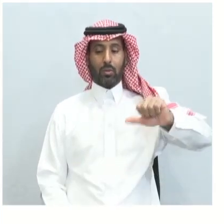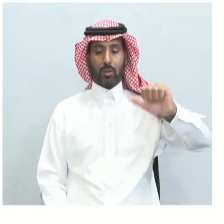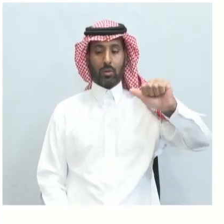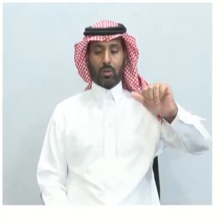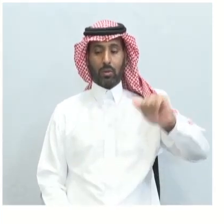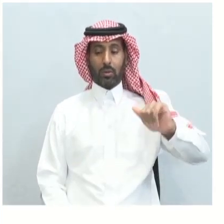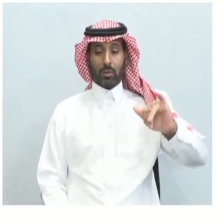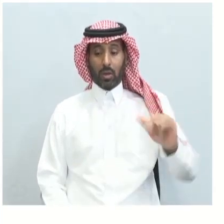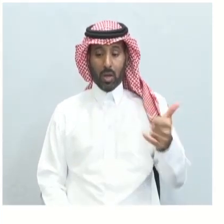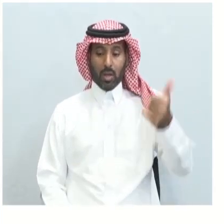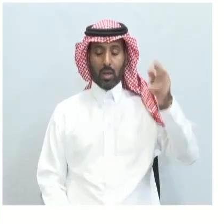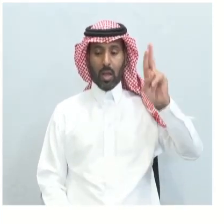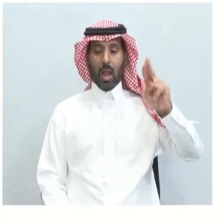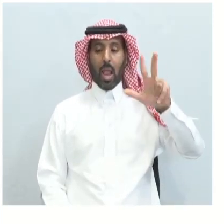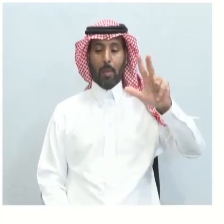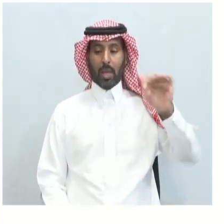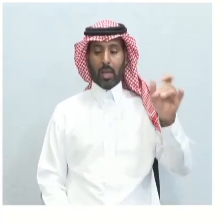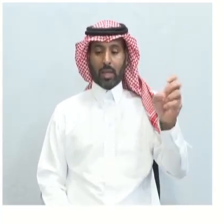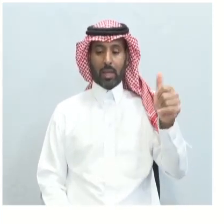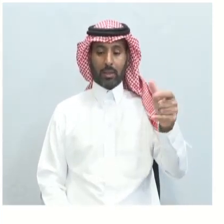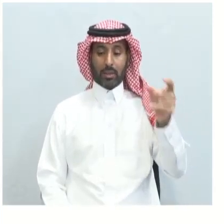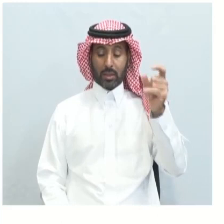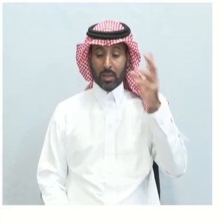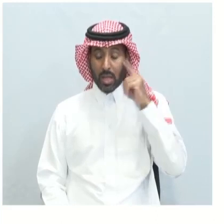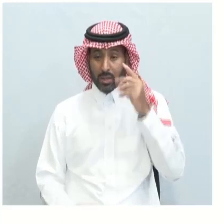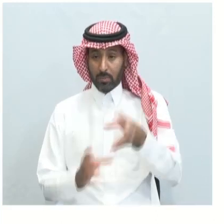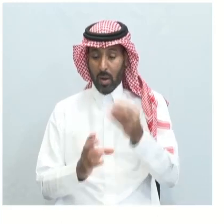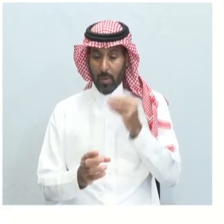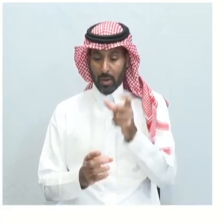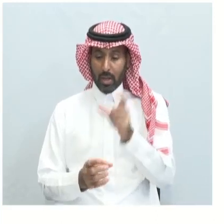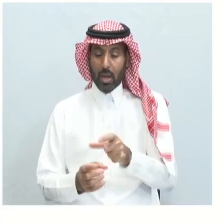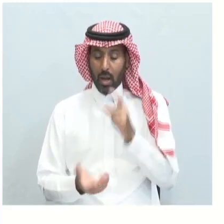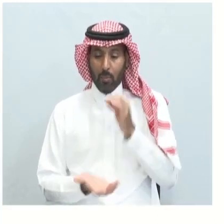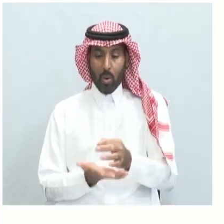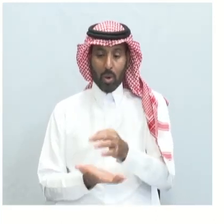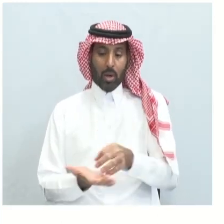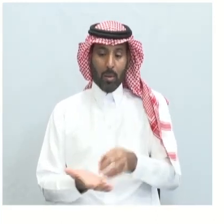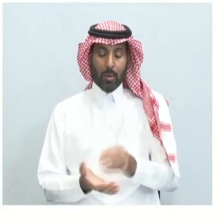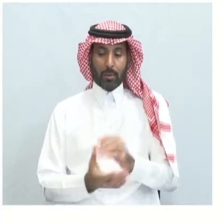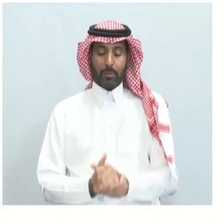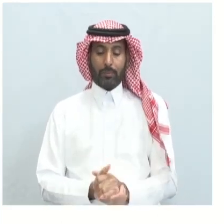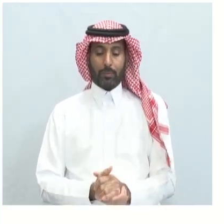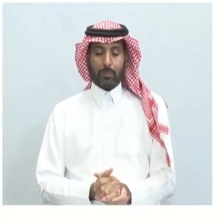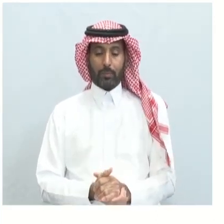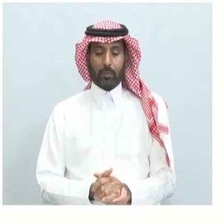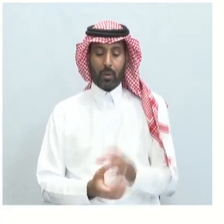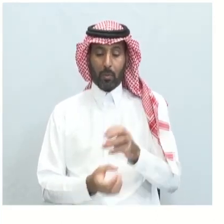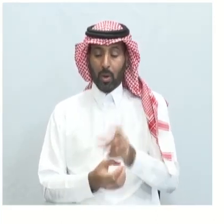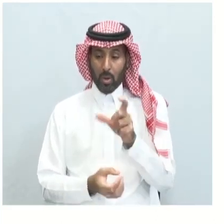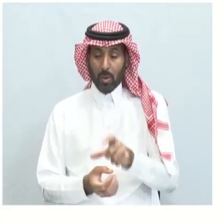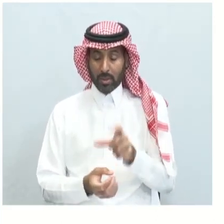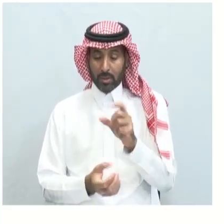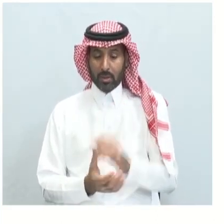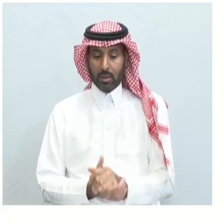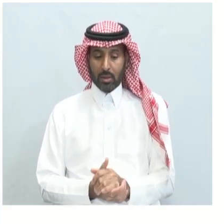الكثير من البيانات عن الافراد مثل بيانات الموقع المعلومات الشخصيه وتعد هذه البيانات قيمه